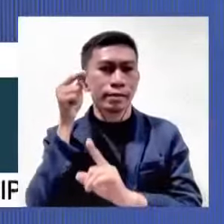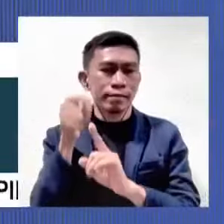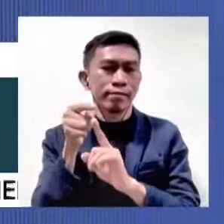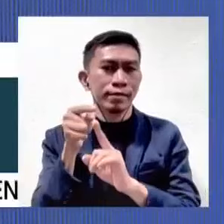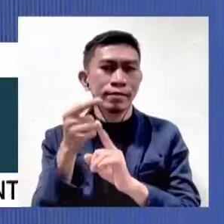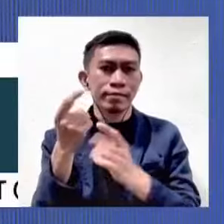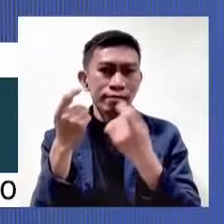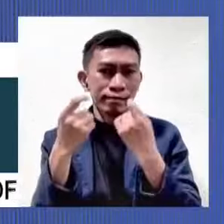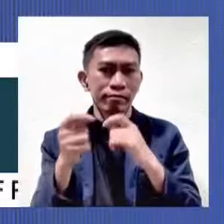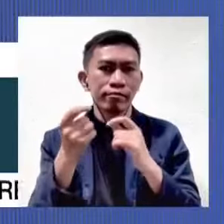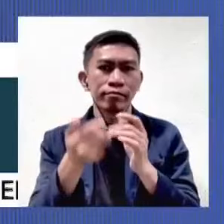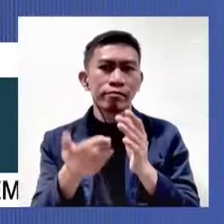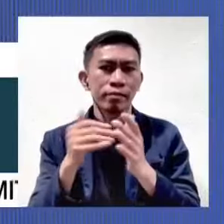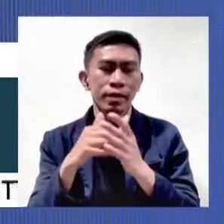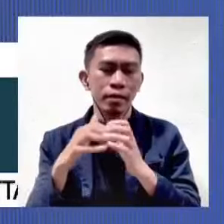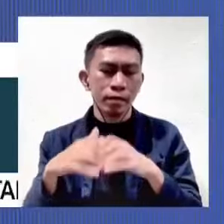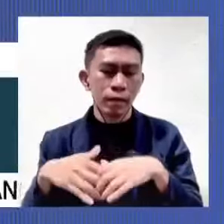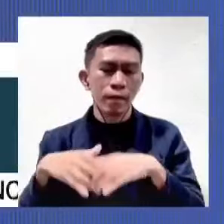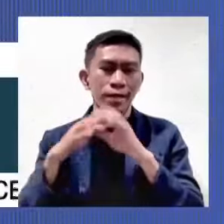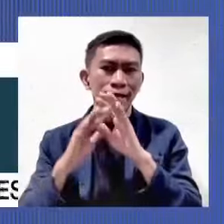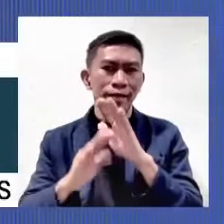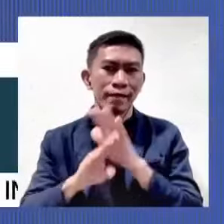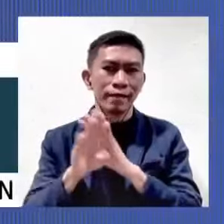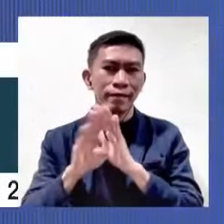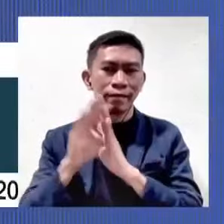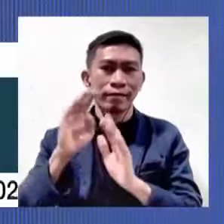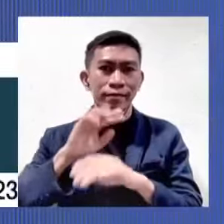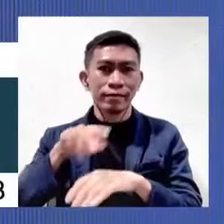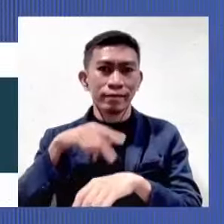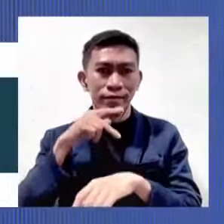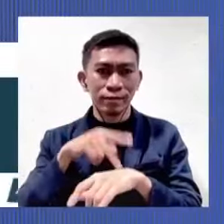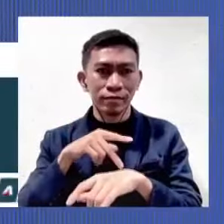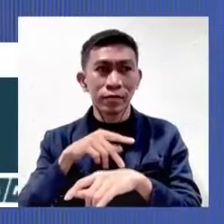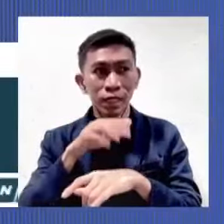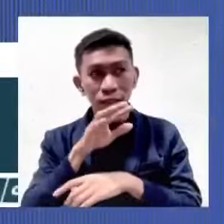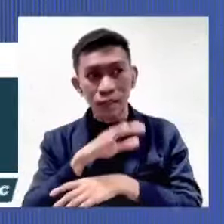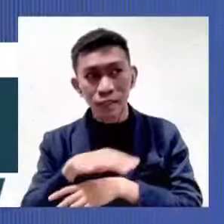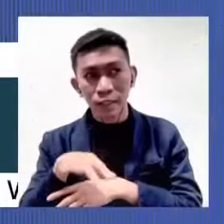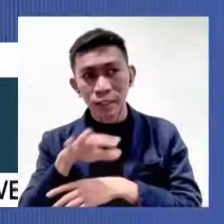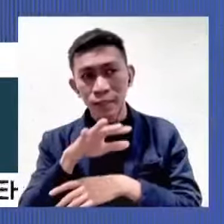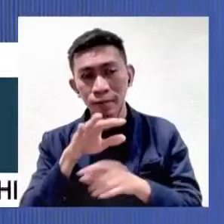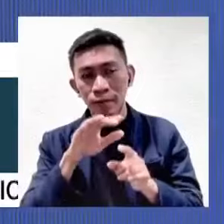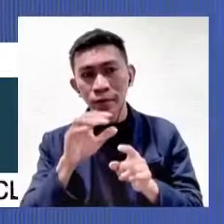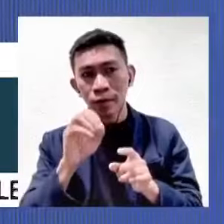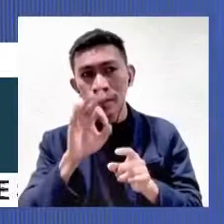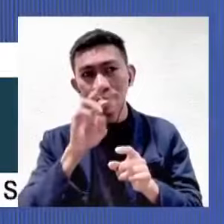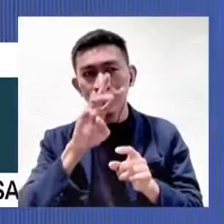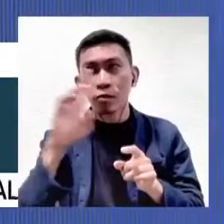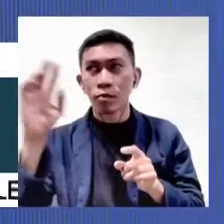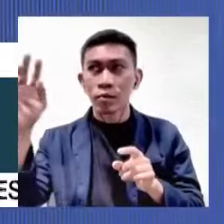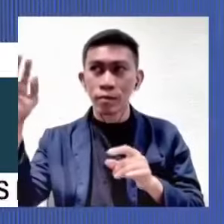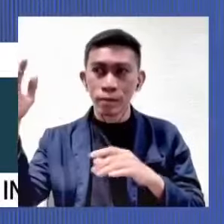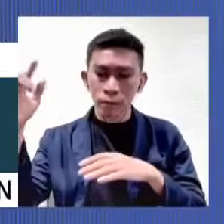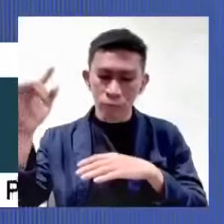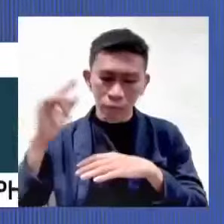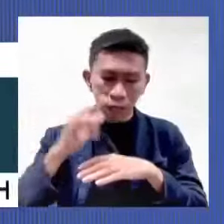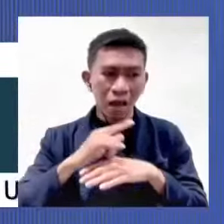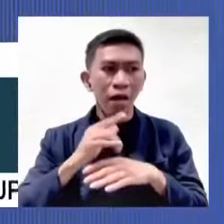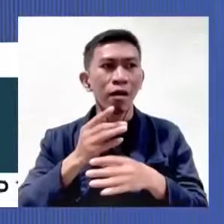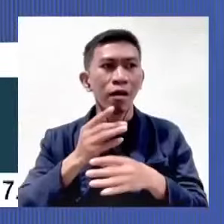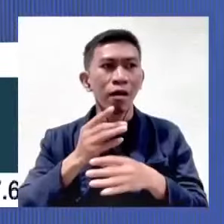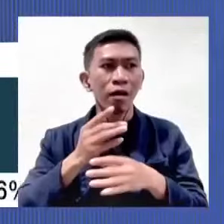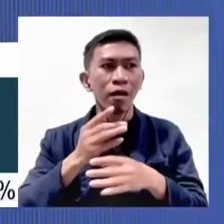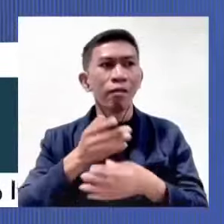magpaunlad palalo sa ating bansa upang sa inyong pagbabalik ay makita naman ninyo ang malaking